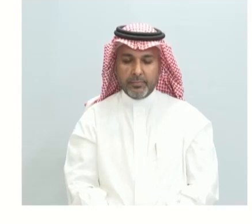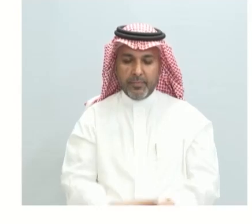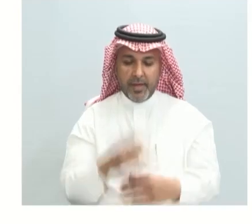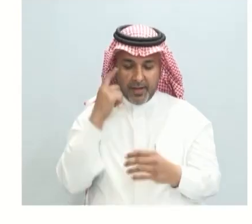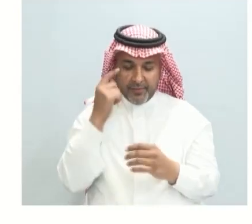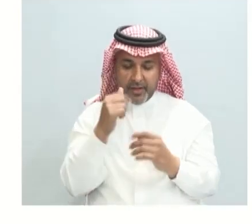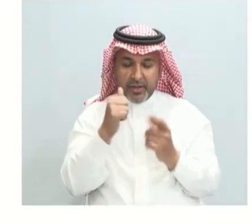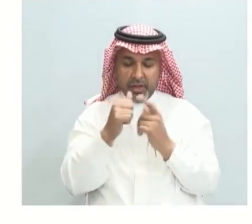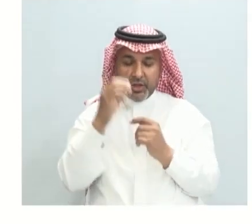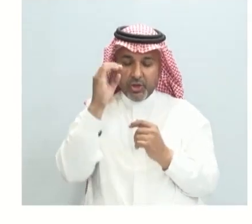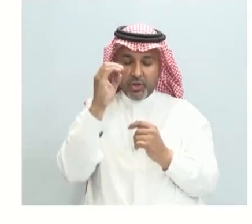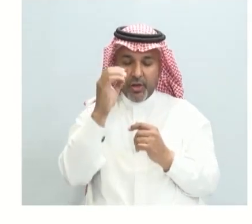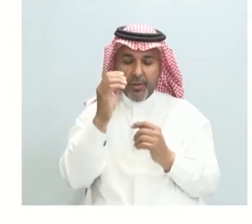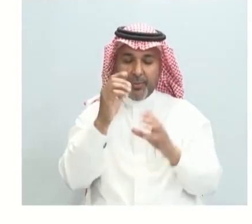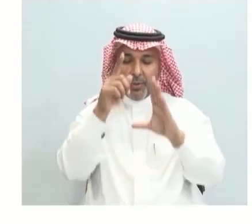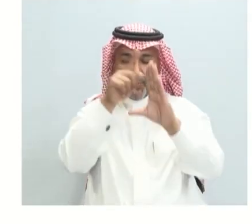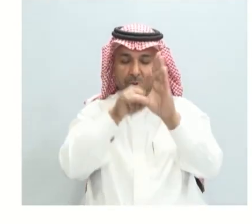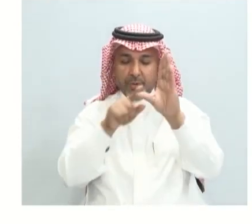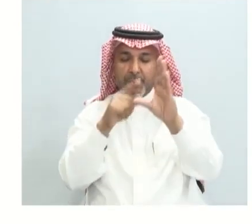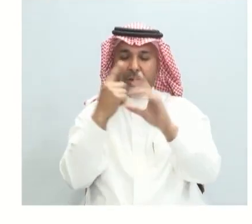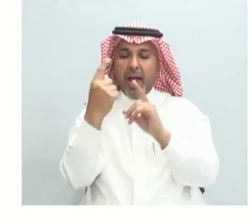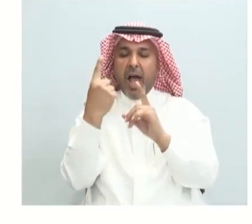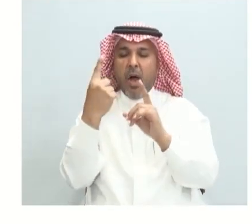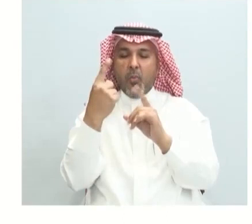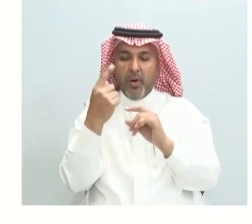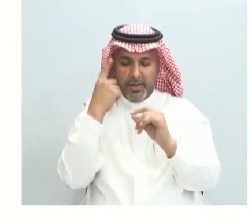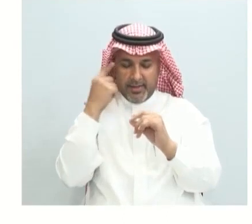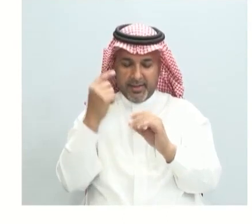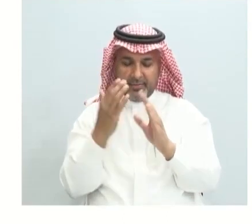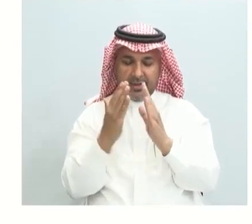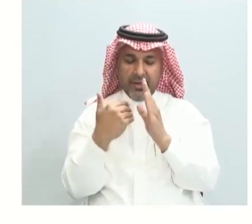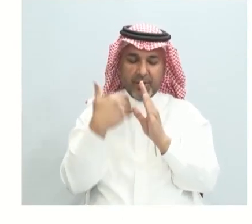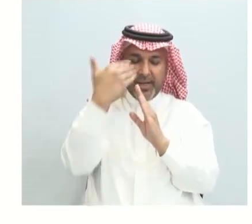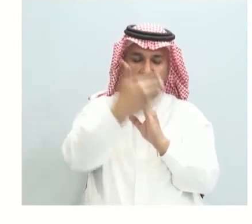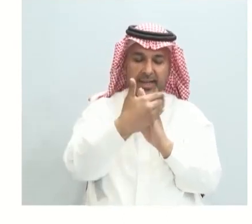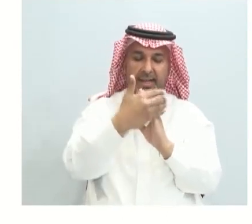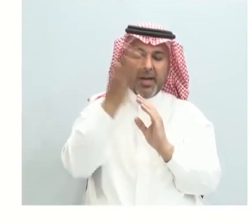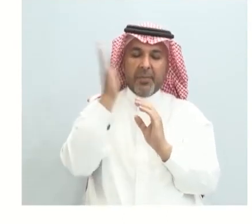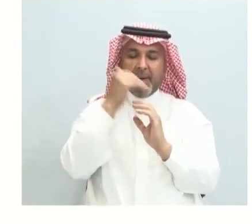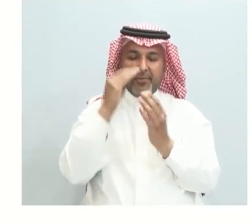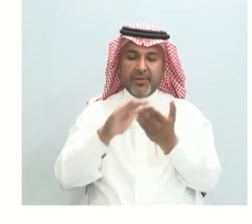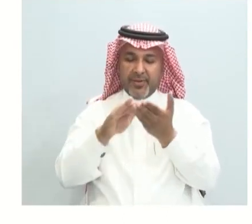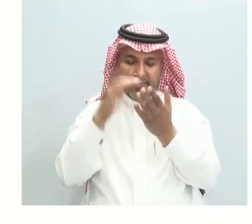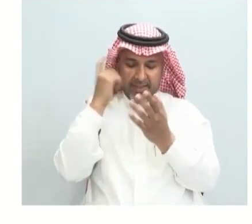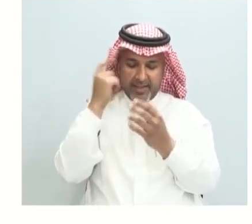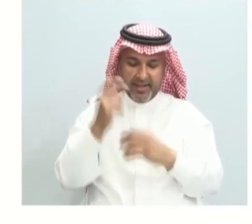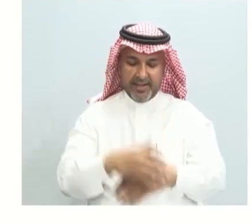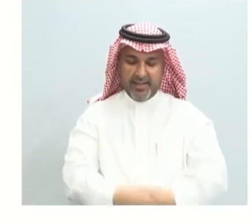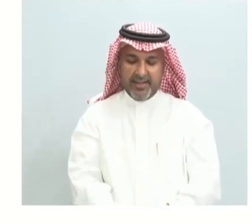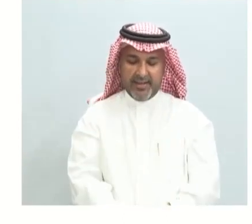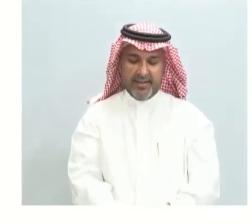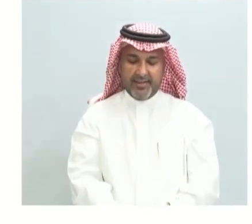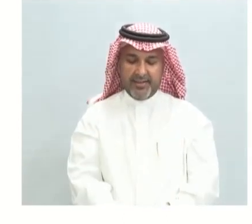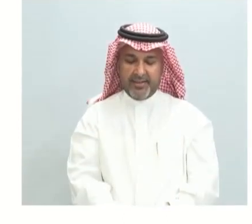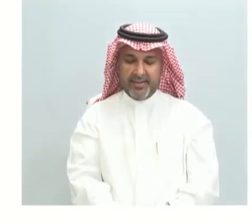81 بينما الزاويه هي الزاويه المرجعيه اللي هي 180 ناقصا ال 81 اللي هي تعطيك كم تعطيك 99